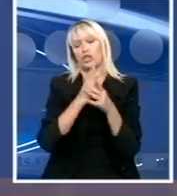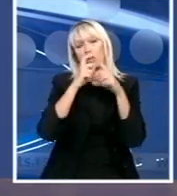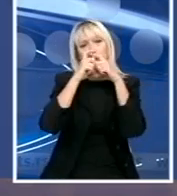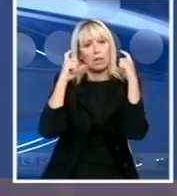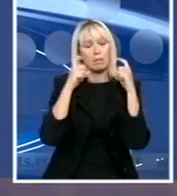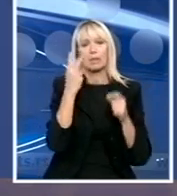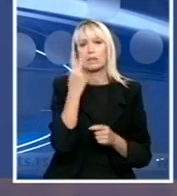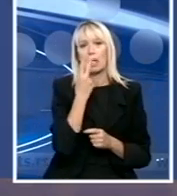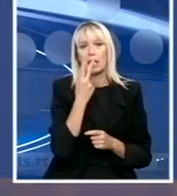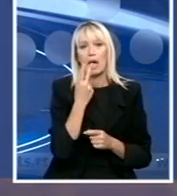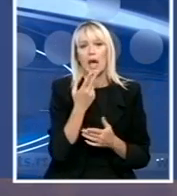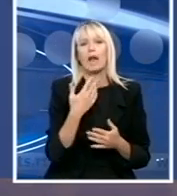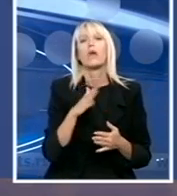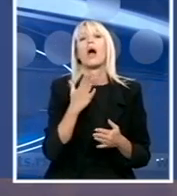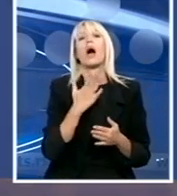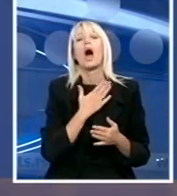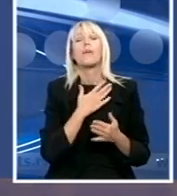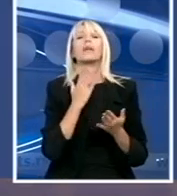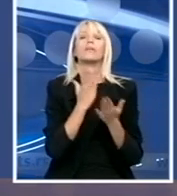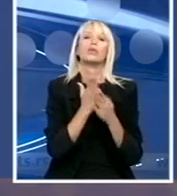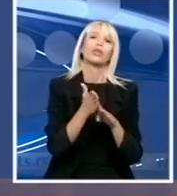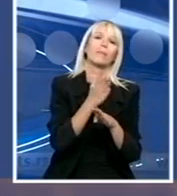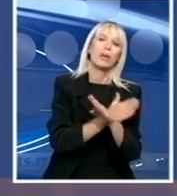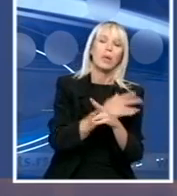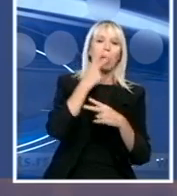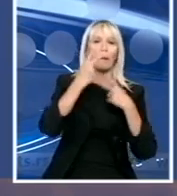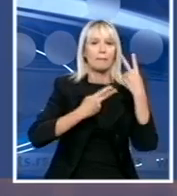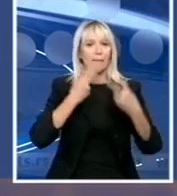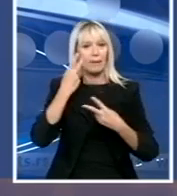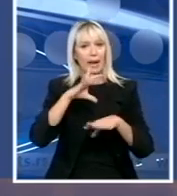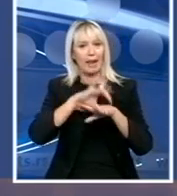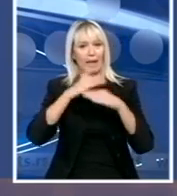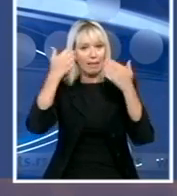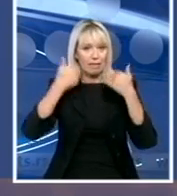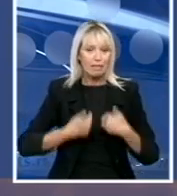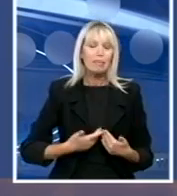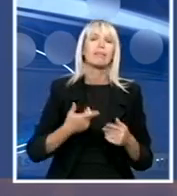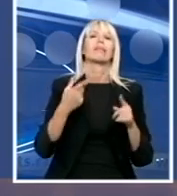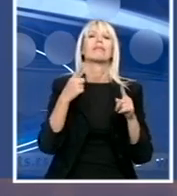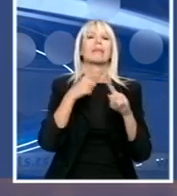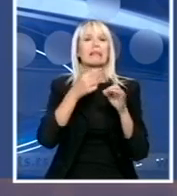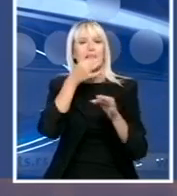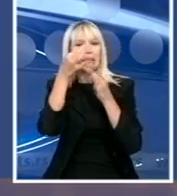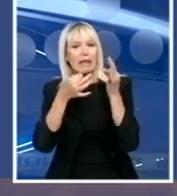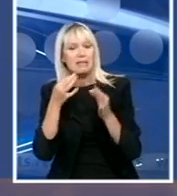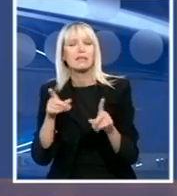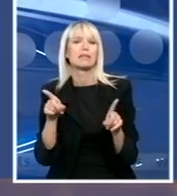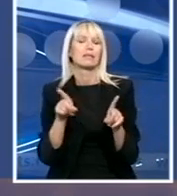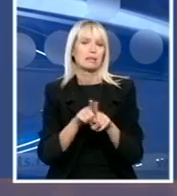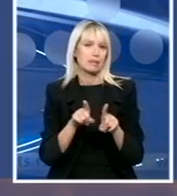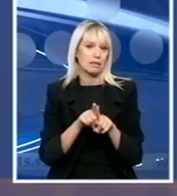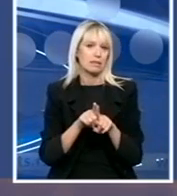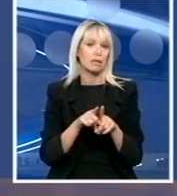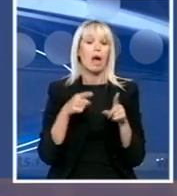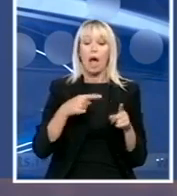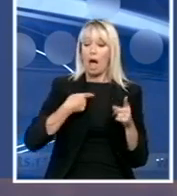predviđeni određeni zdravstveni pregledi i naravno ono što bi trebalo da se odnosi na sve